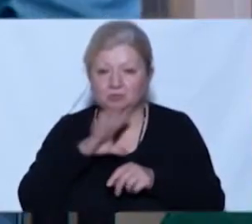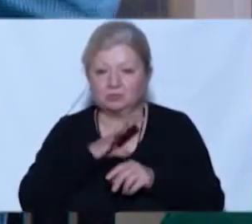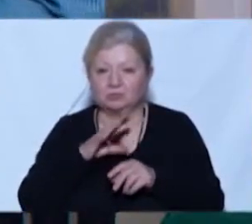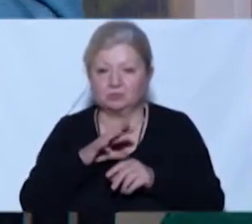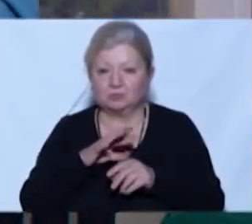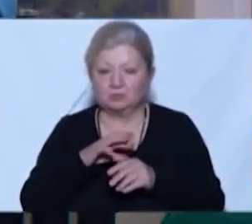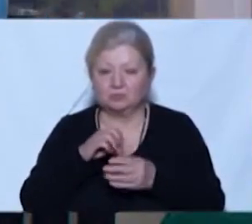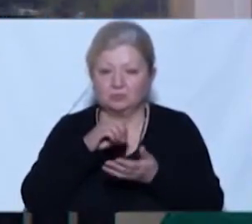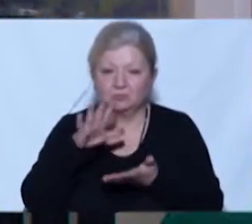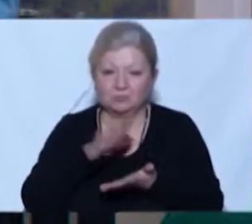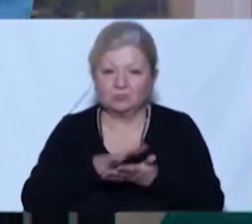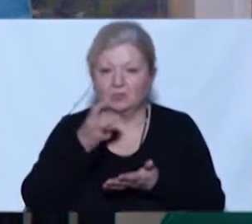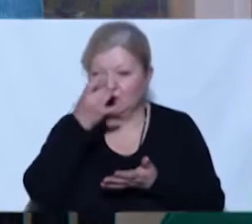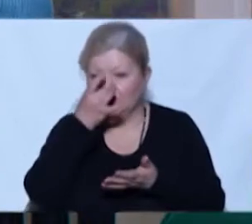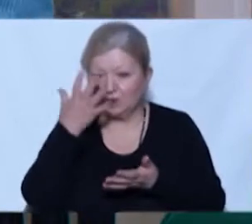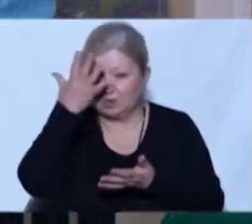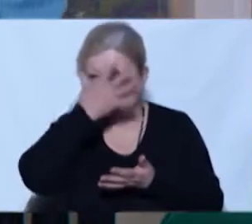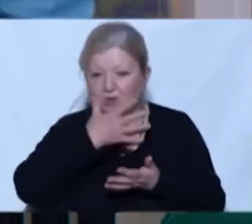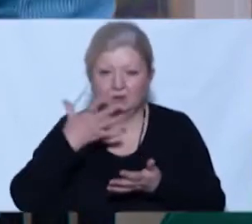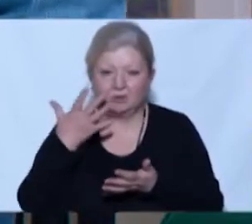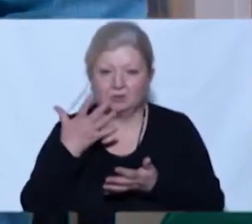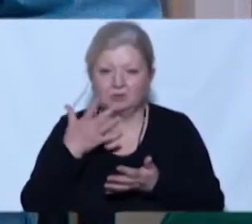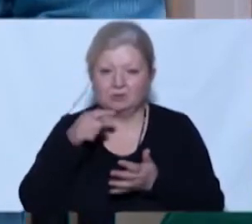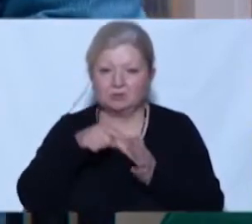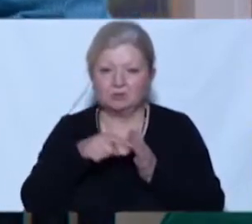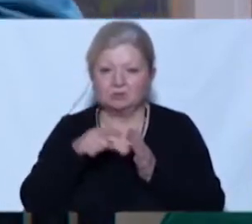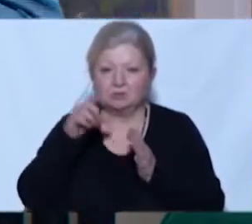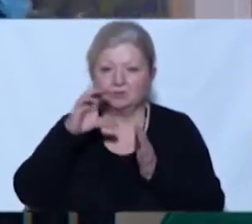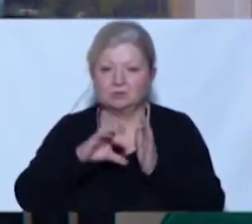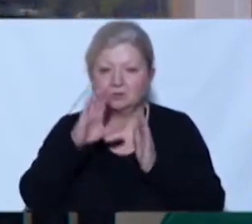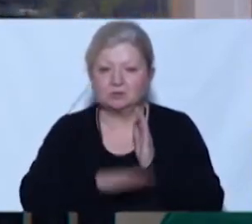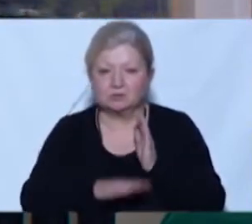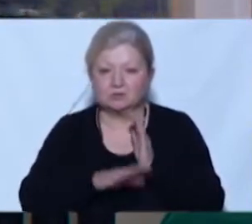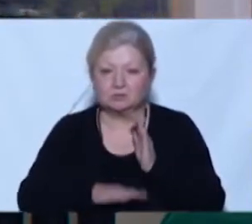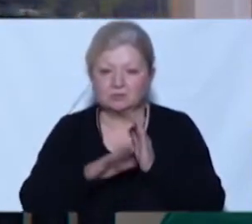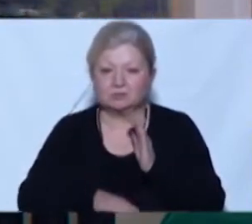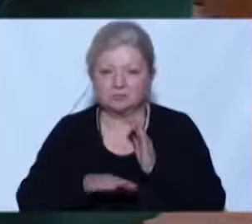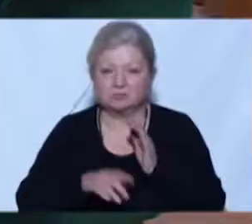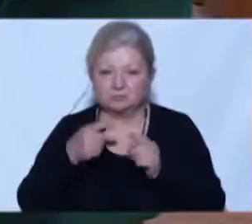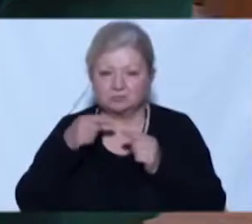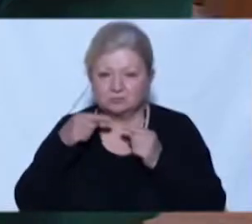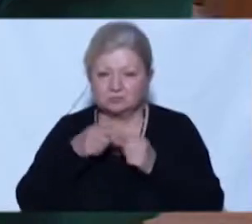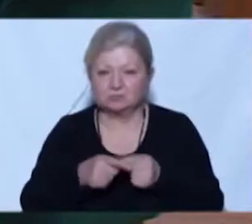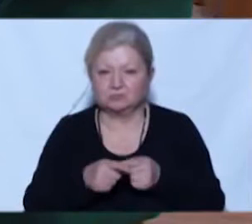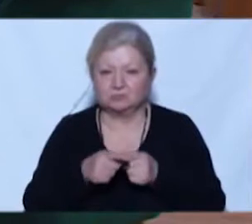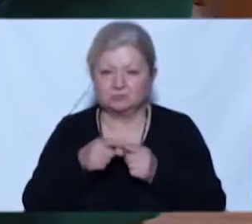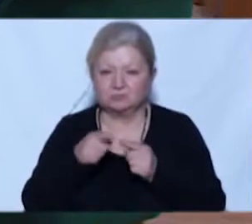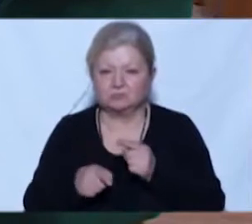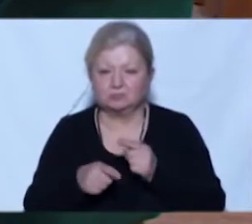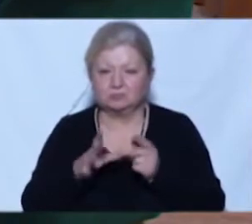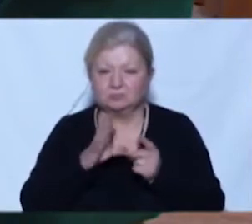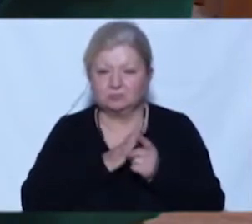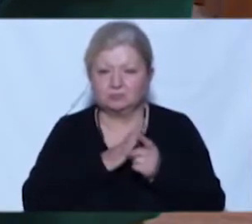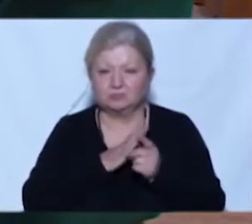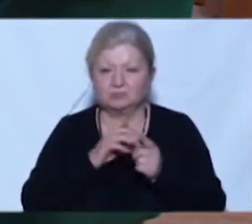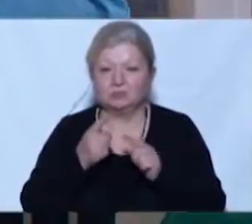იყო აფრიკის უკიდურეს სამხრეთ კონცხამდე, ანუ კეთილი იმედის კონცხამდე მისვლა და აი